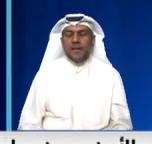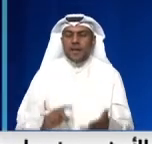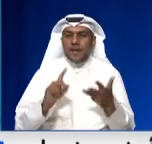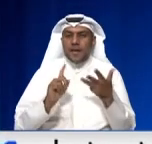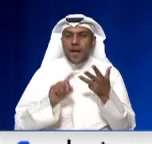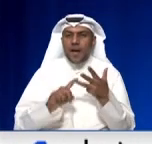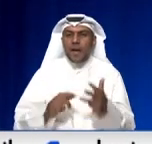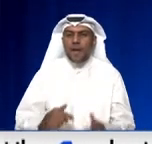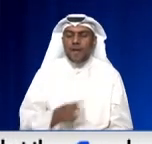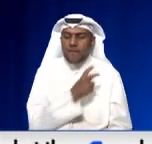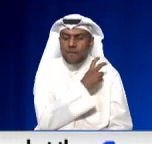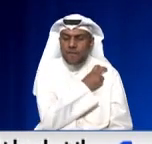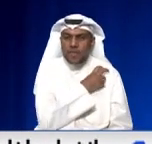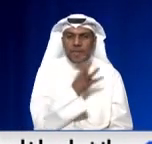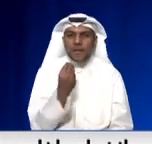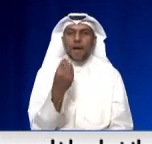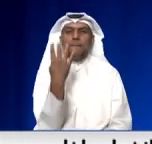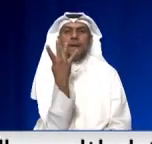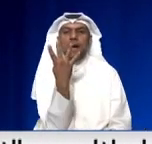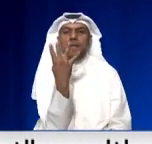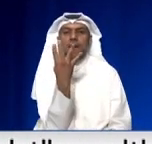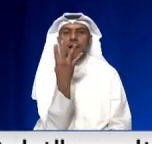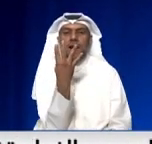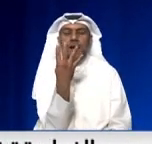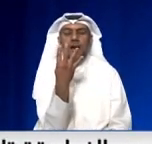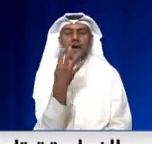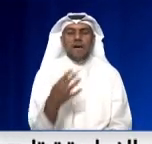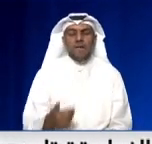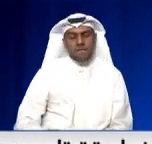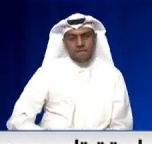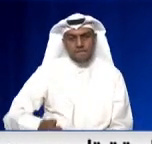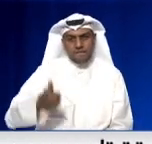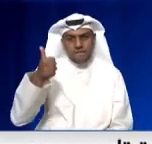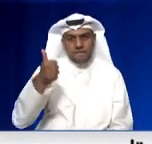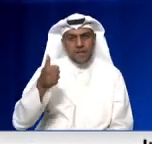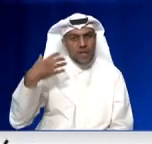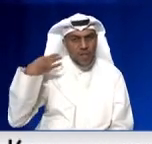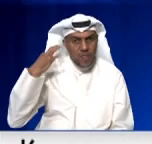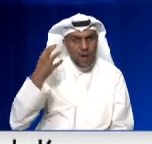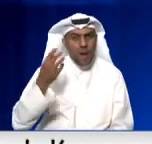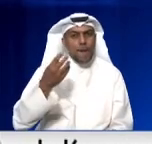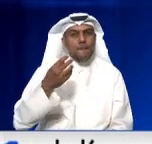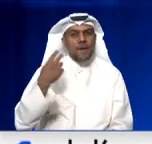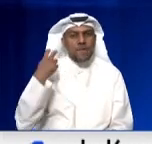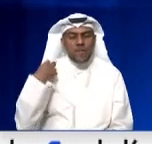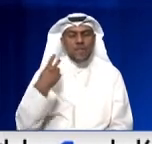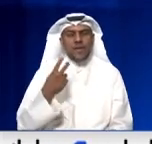ليصبح المجموع 4 ذهبيات و5 فضيات وبرونزيتين.